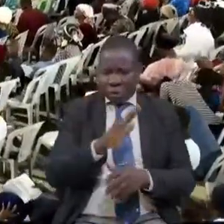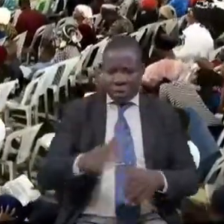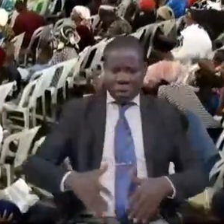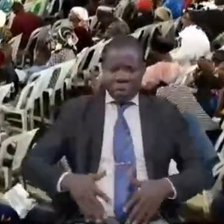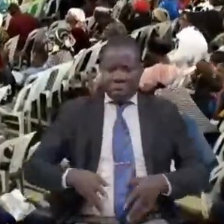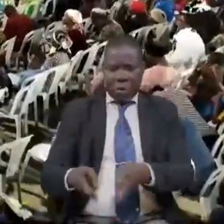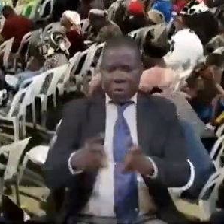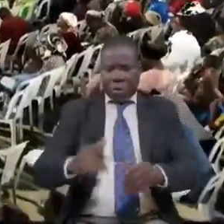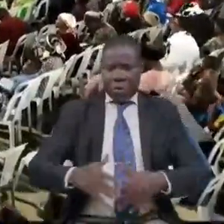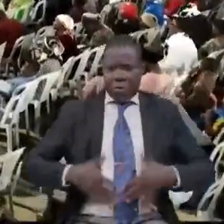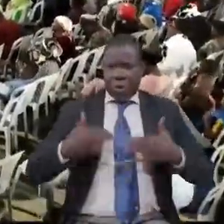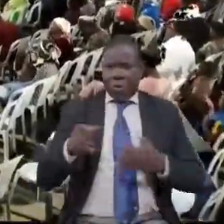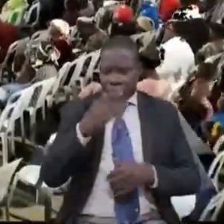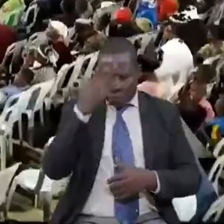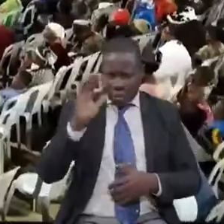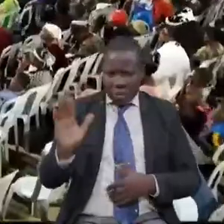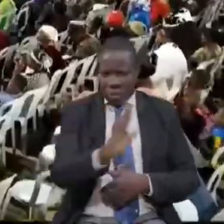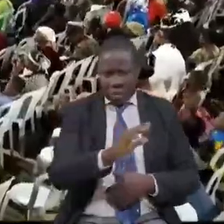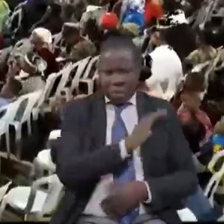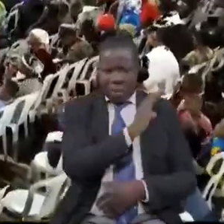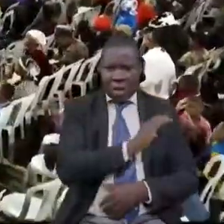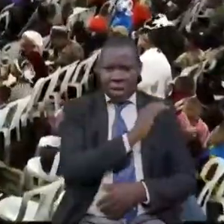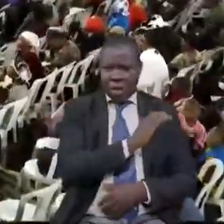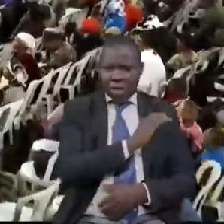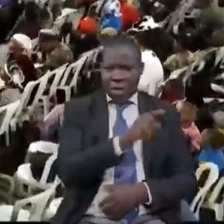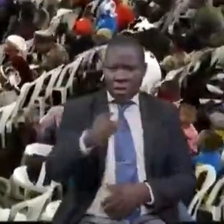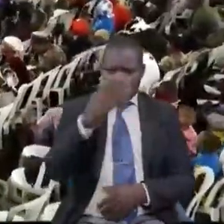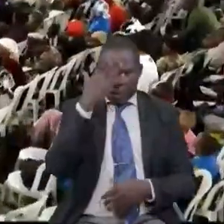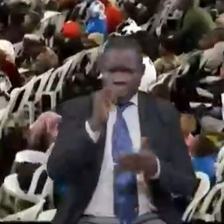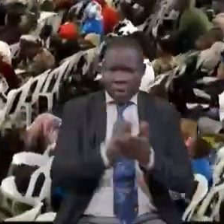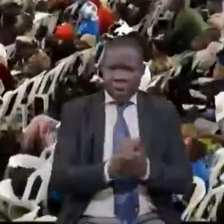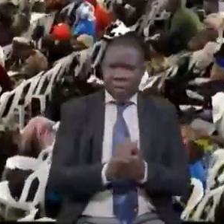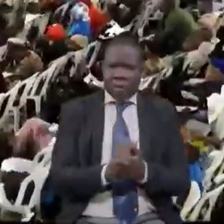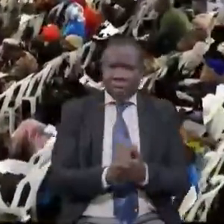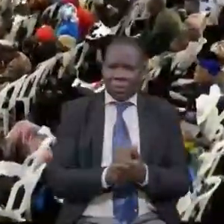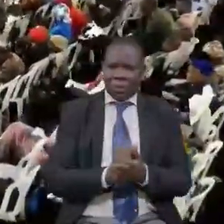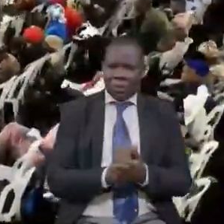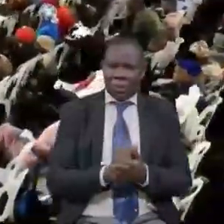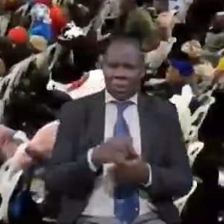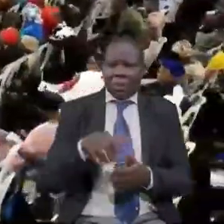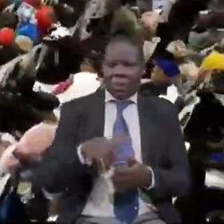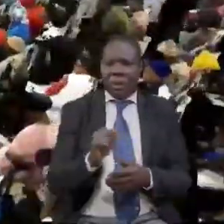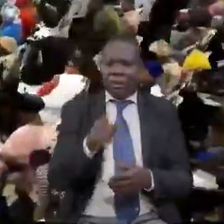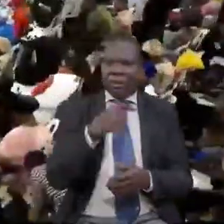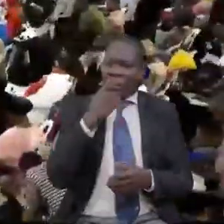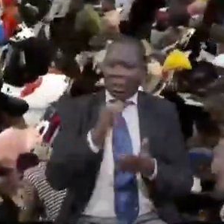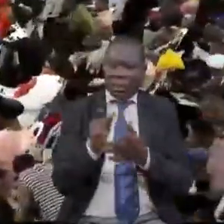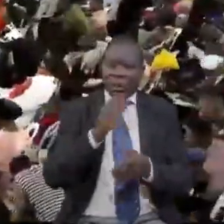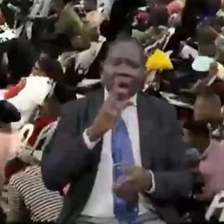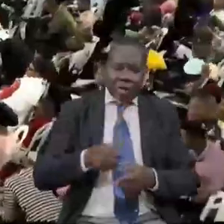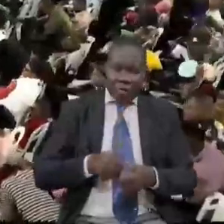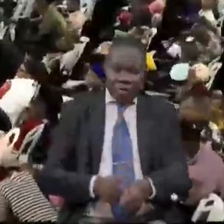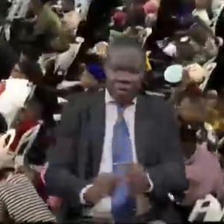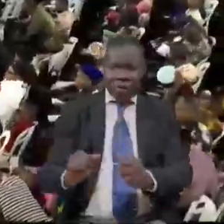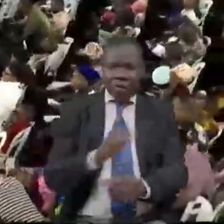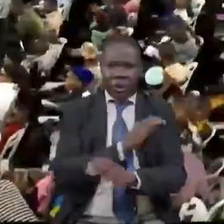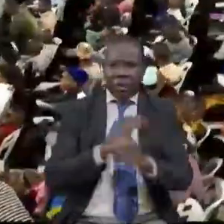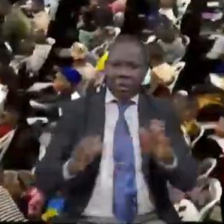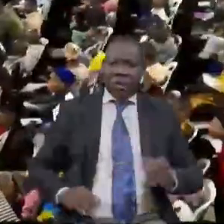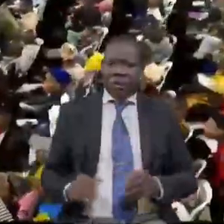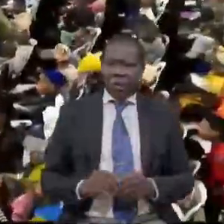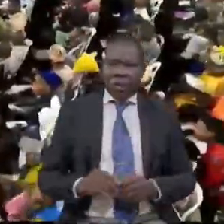vie, vous connaissez votre caractère, vous savez que quoi que vous dites, que vous disiez que vous suivez le Seigneur,